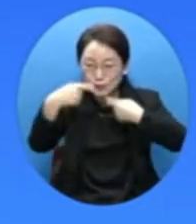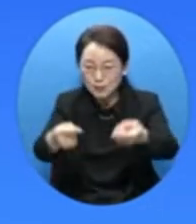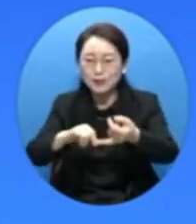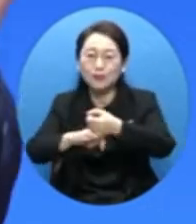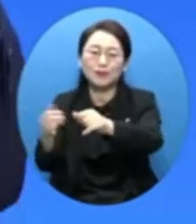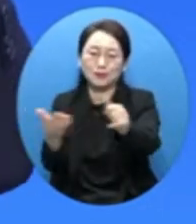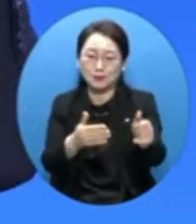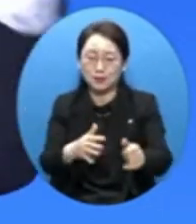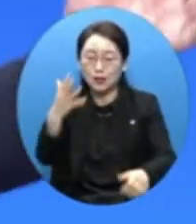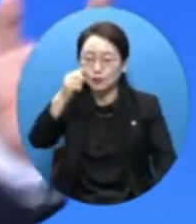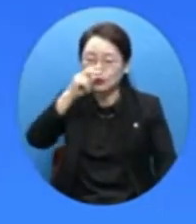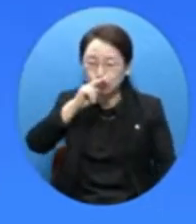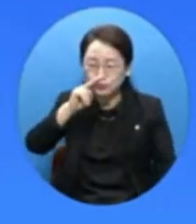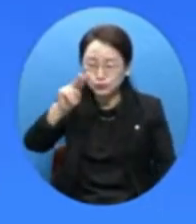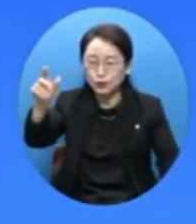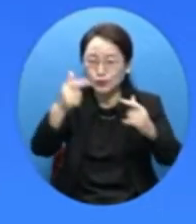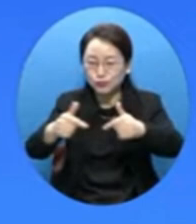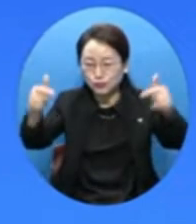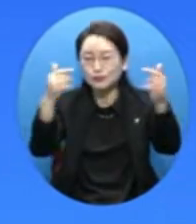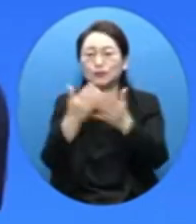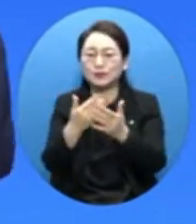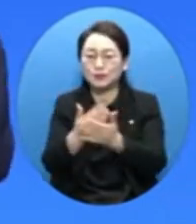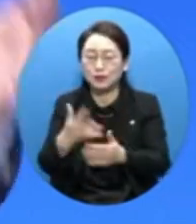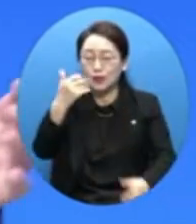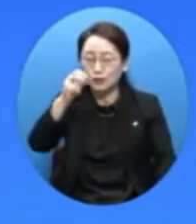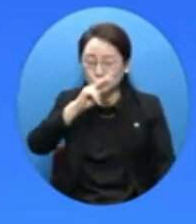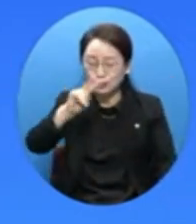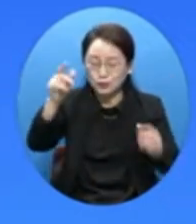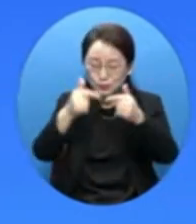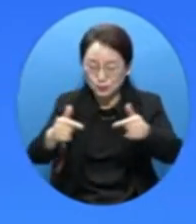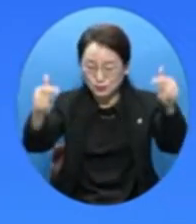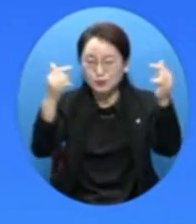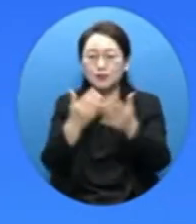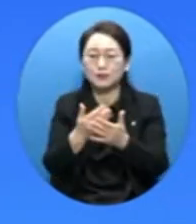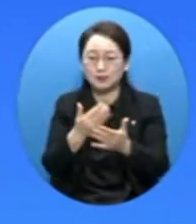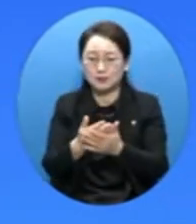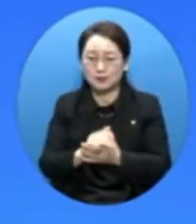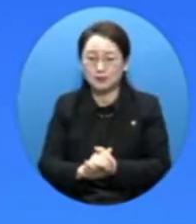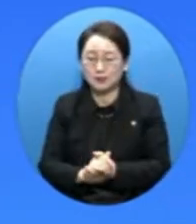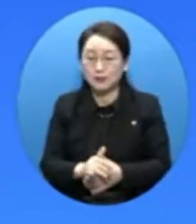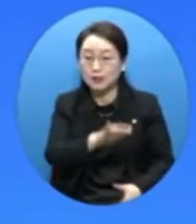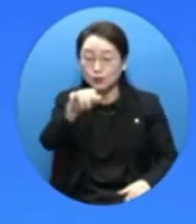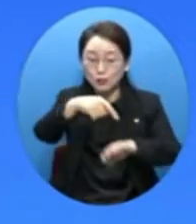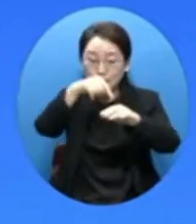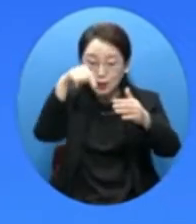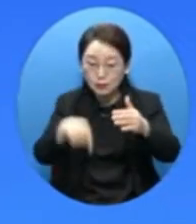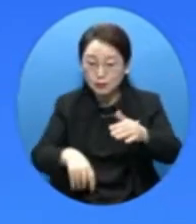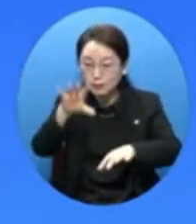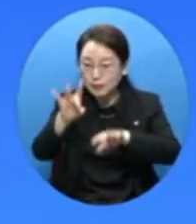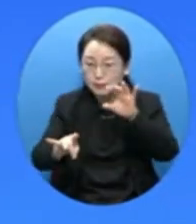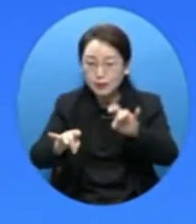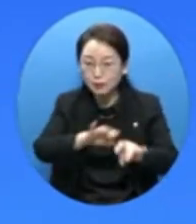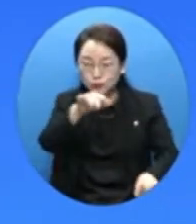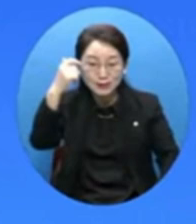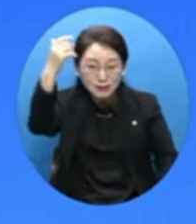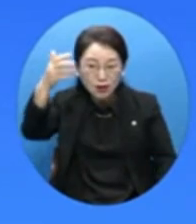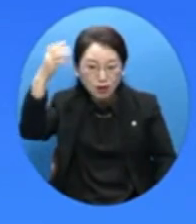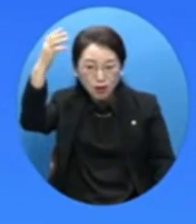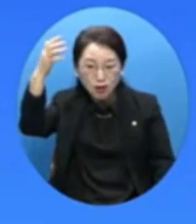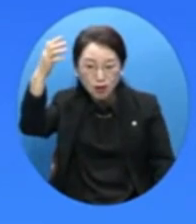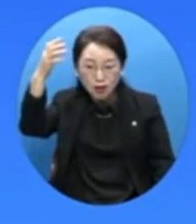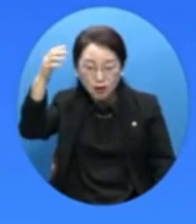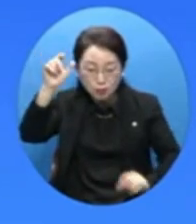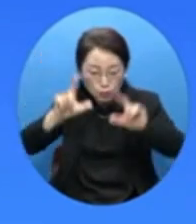바랍니다. 주여 우리에게 부흥을 주옵소서. 주여 우리에게 부흥을 주옵소서. 우리의 심령이 메마르고 우리의 영적인 상태가